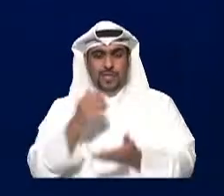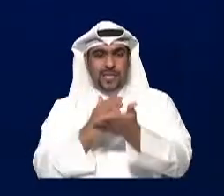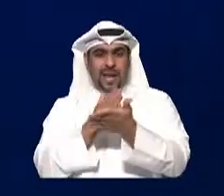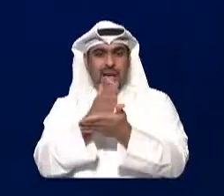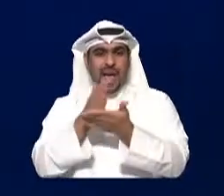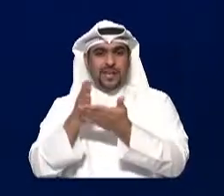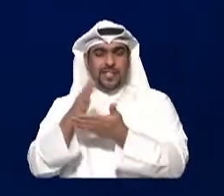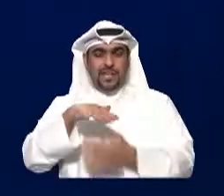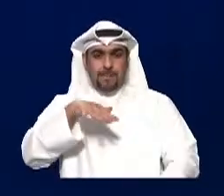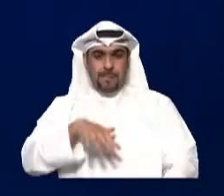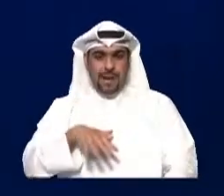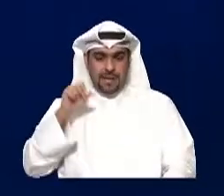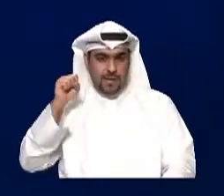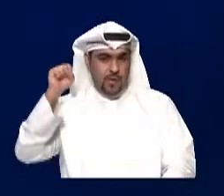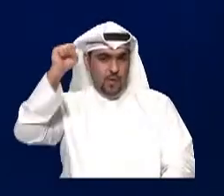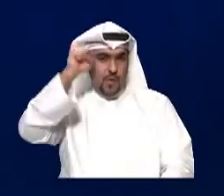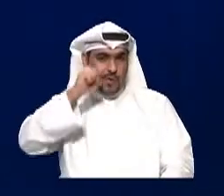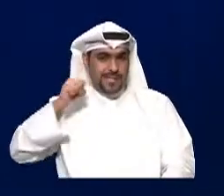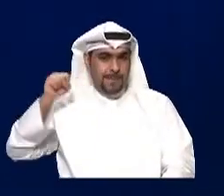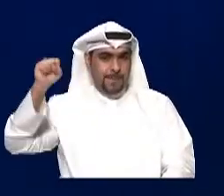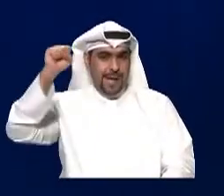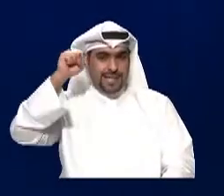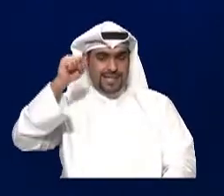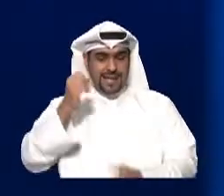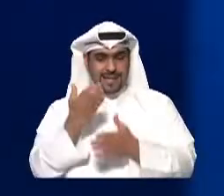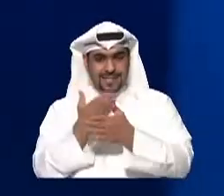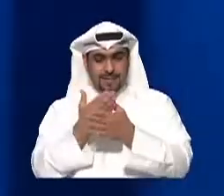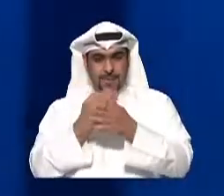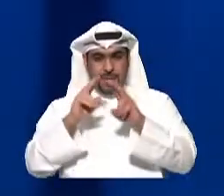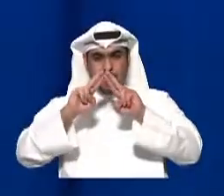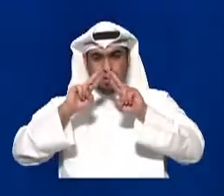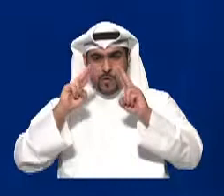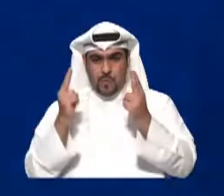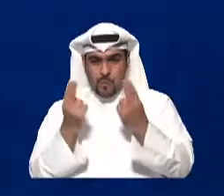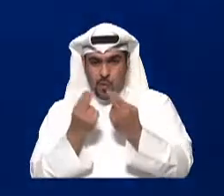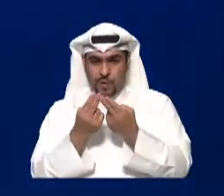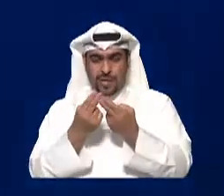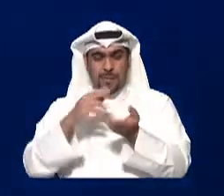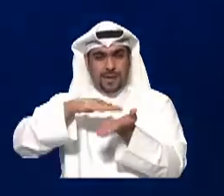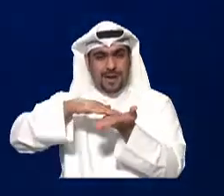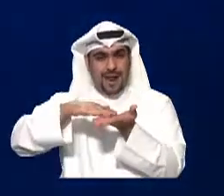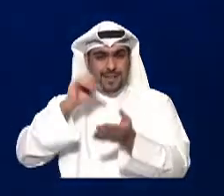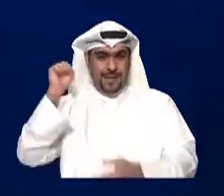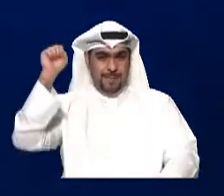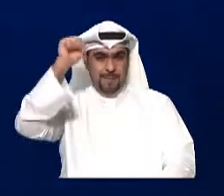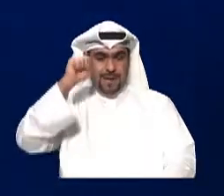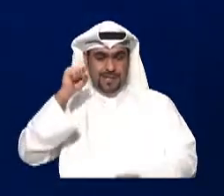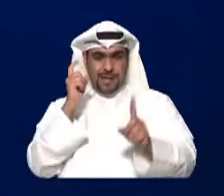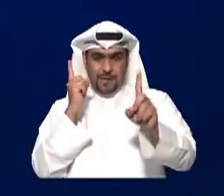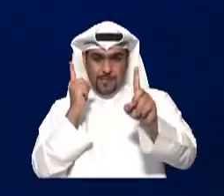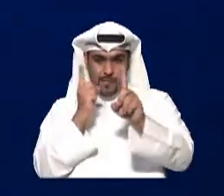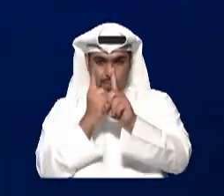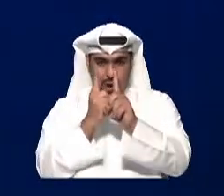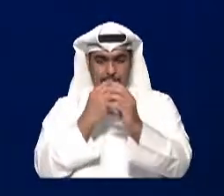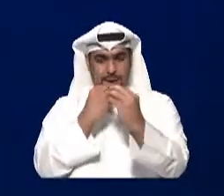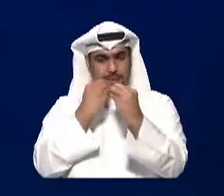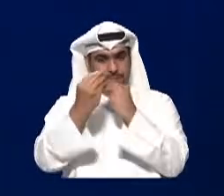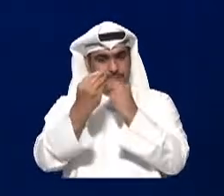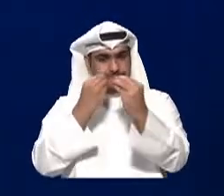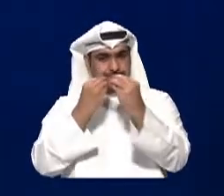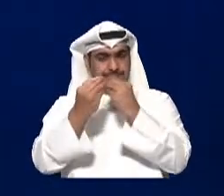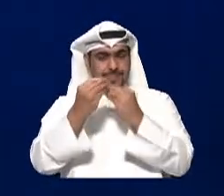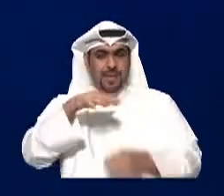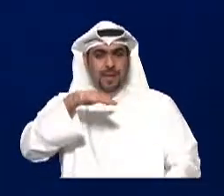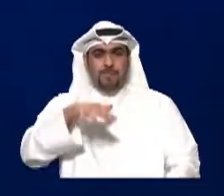وذلك على هامش أعمال المؤتمر الدولي آسيا الوسطى وجنوب آسيا. وتم خلال اللقاء استعراض أوجه العلاقات